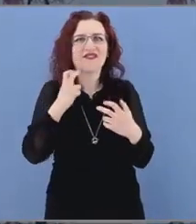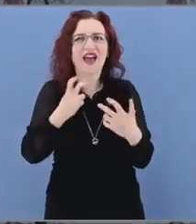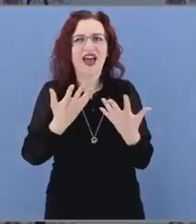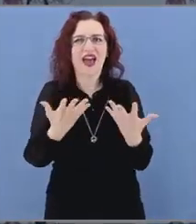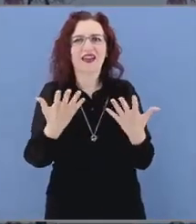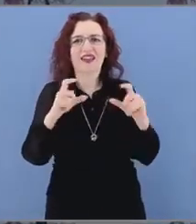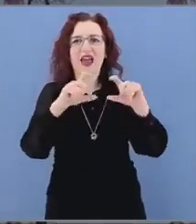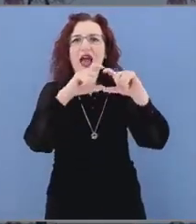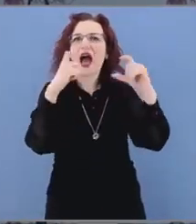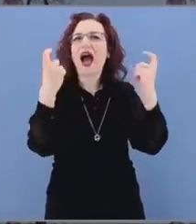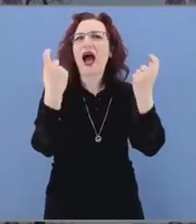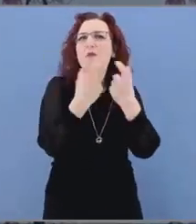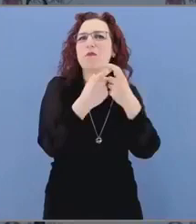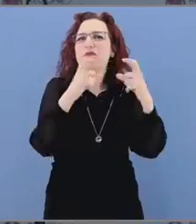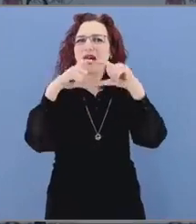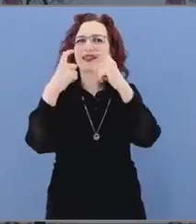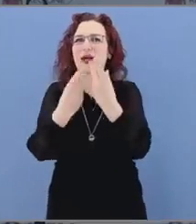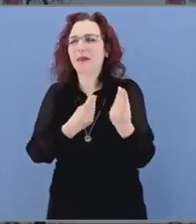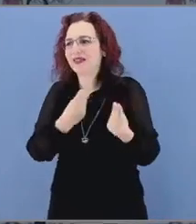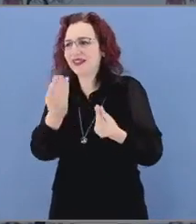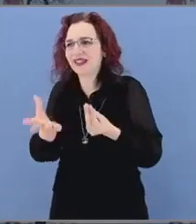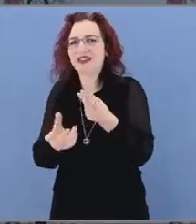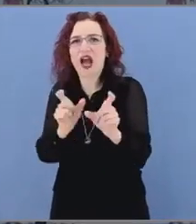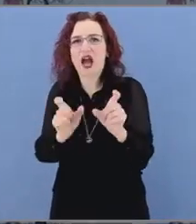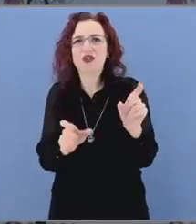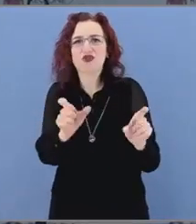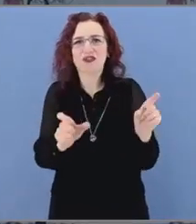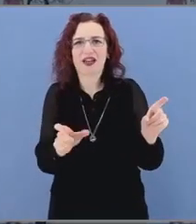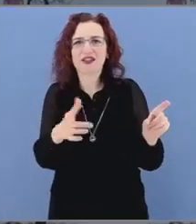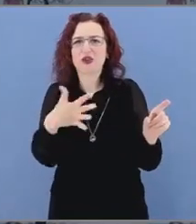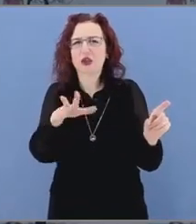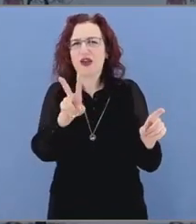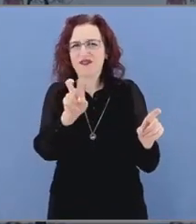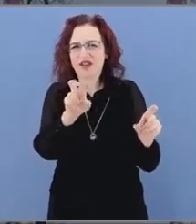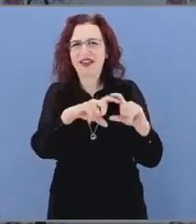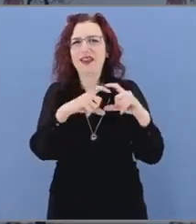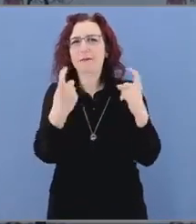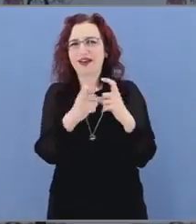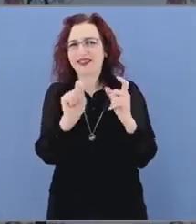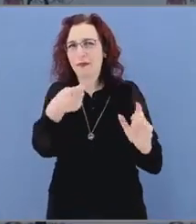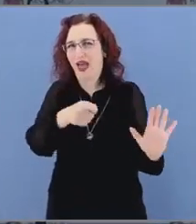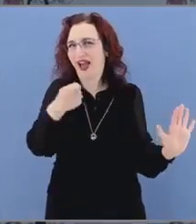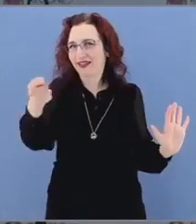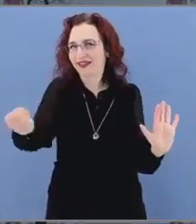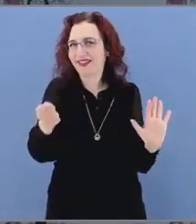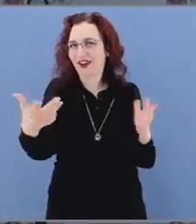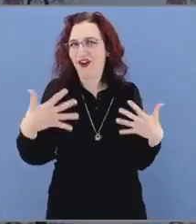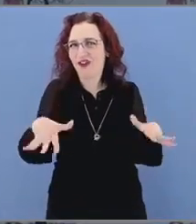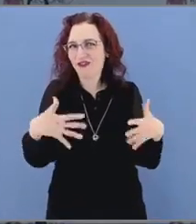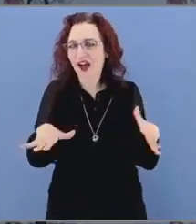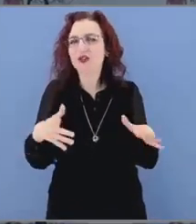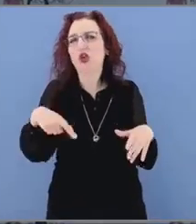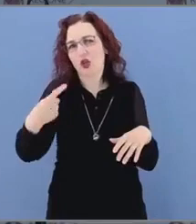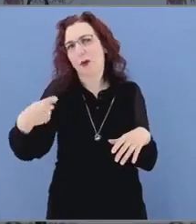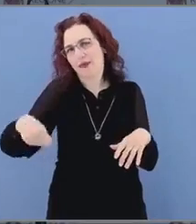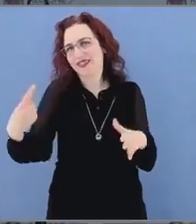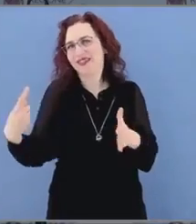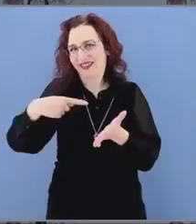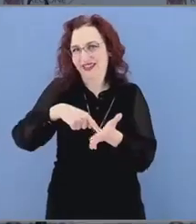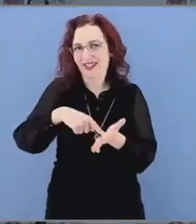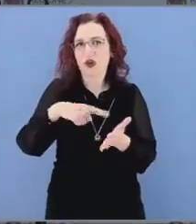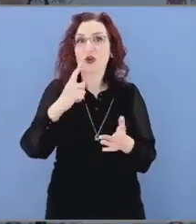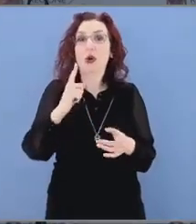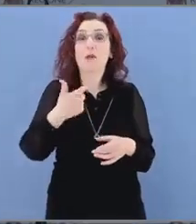cittadini, ne abbiamo già consegnati una ventina, tra un po' torneremo qui col Presidente perché saranno altri gli appartamenti che dovremo